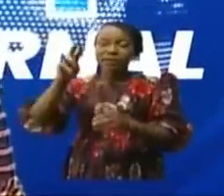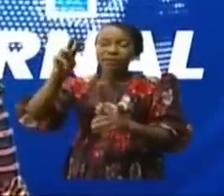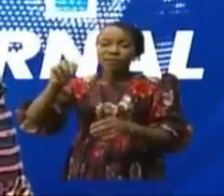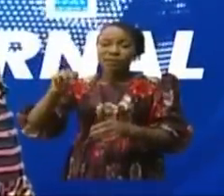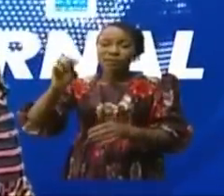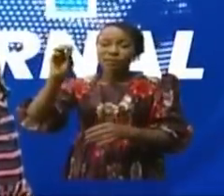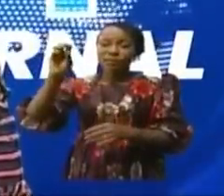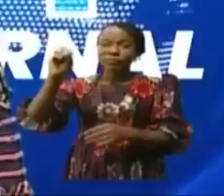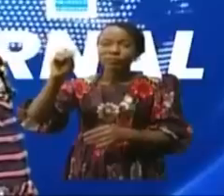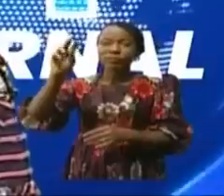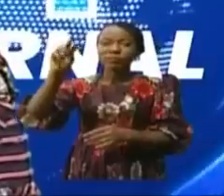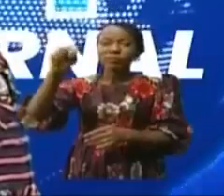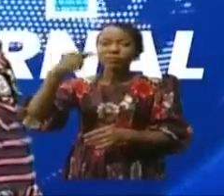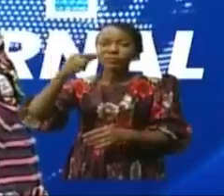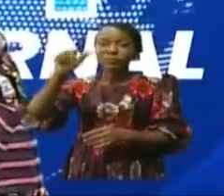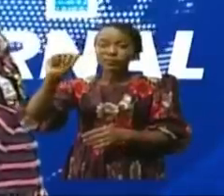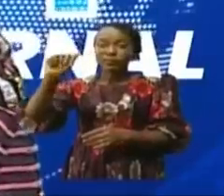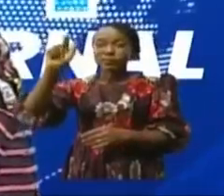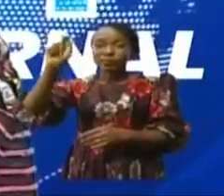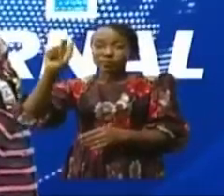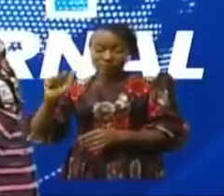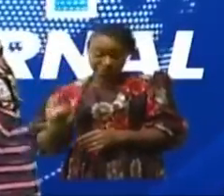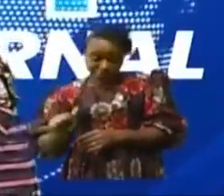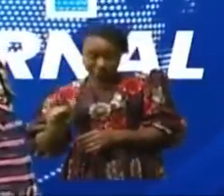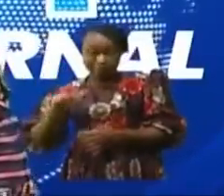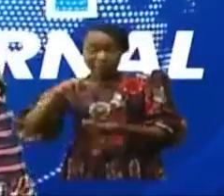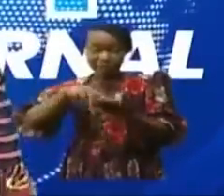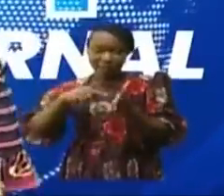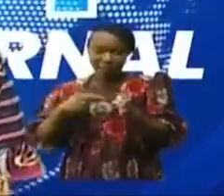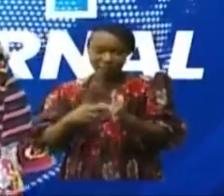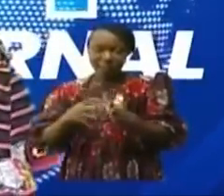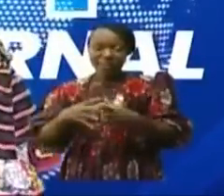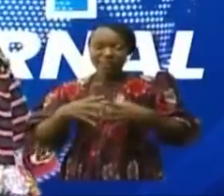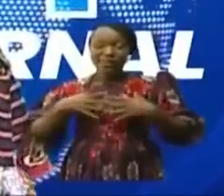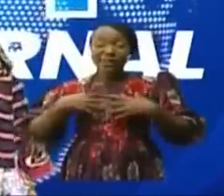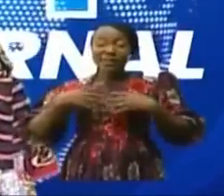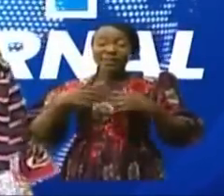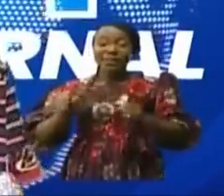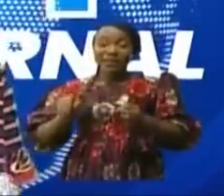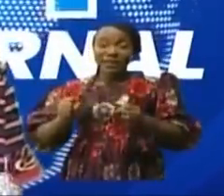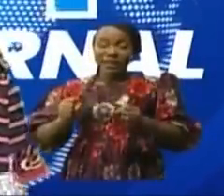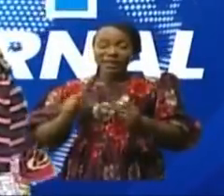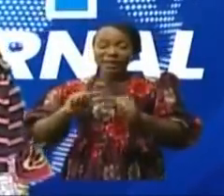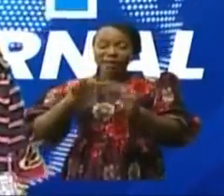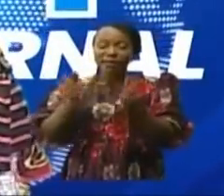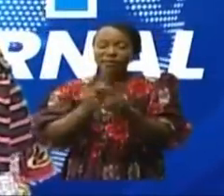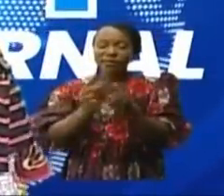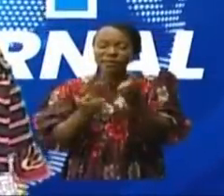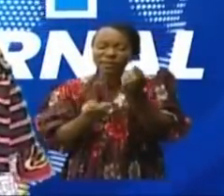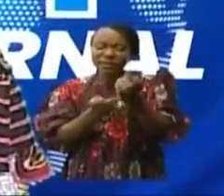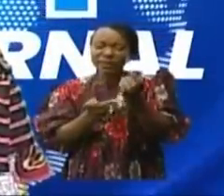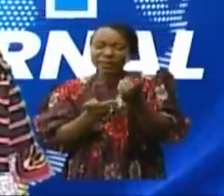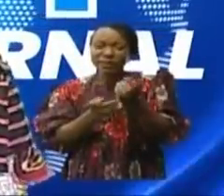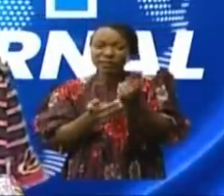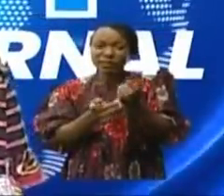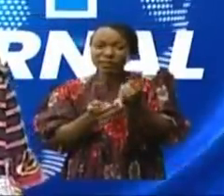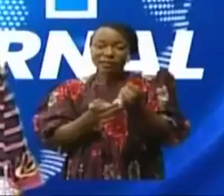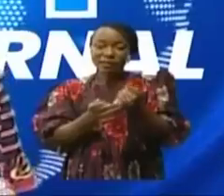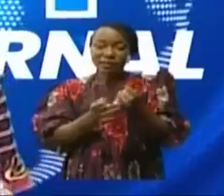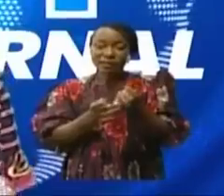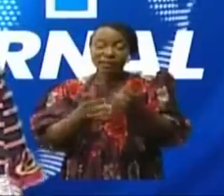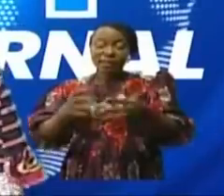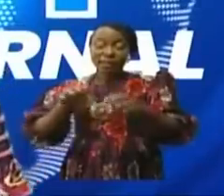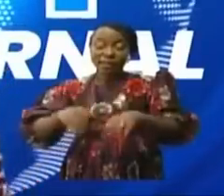transformation agricole de la RDC et ce, grâce à une technique agricole développée par l'Institut international d'agriculture tropicale qui apporte